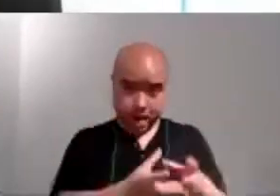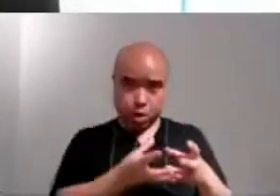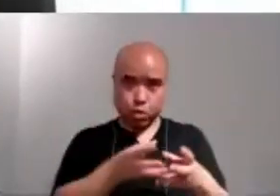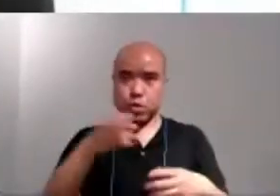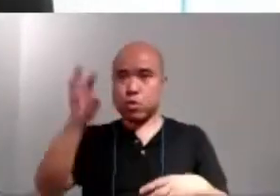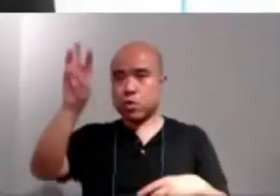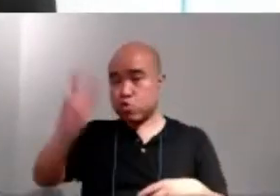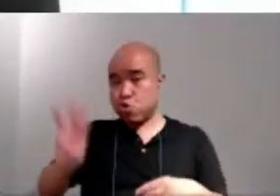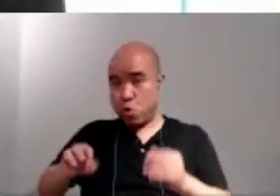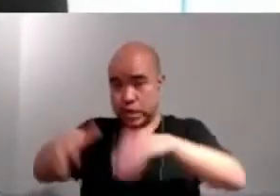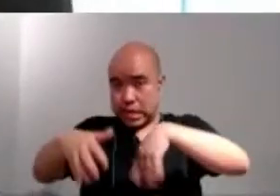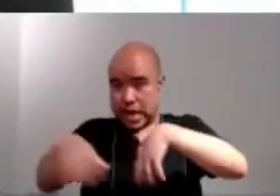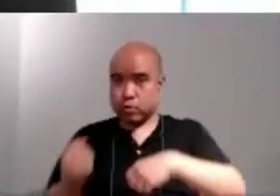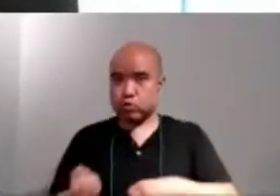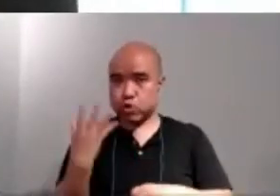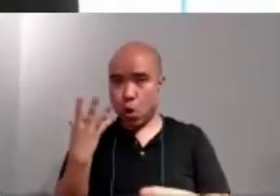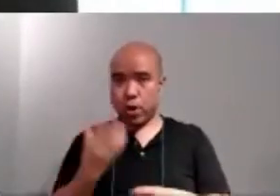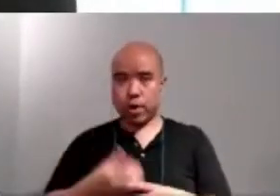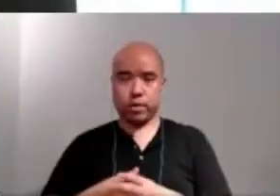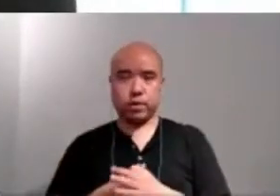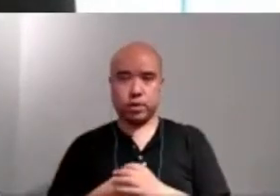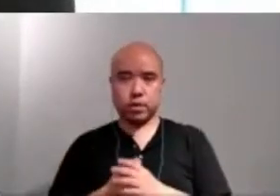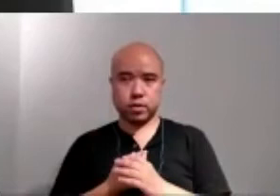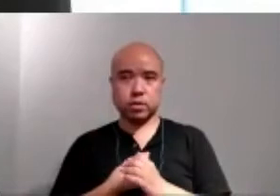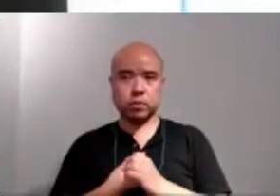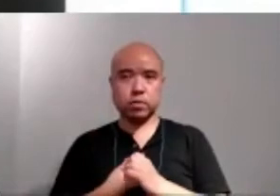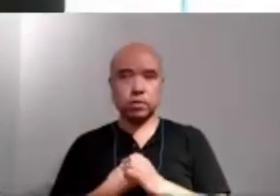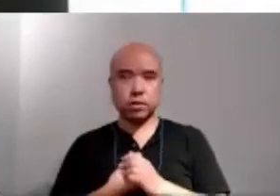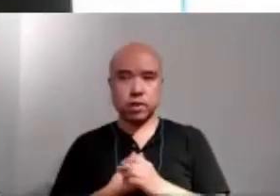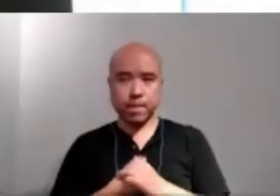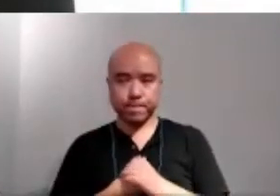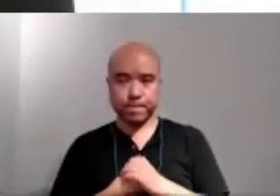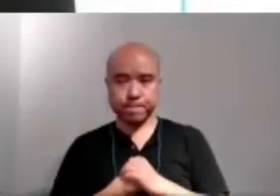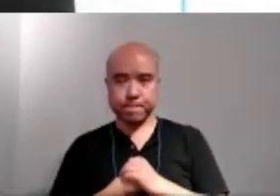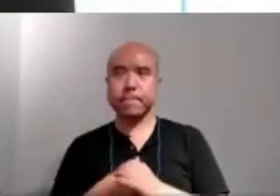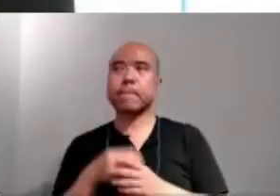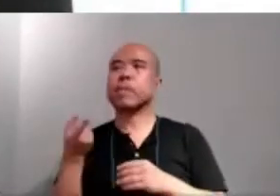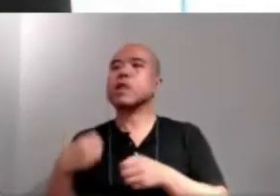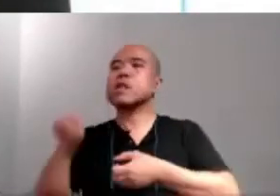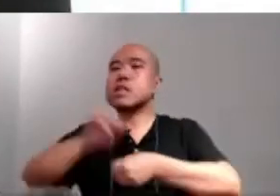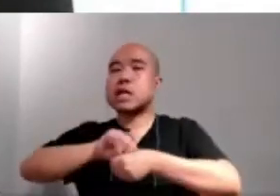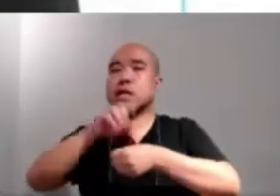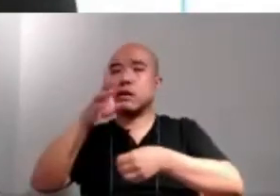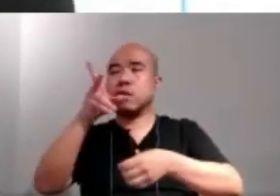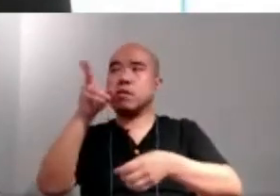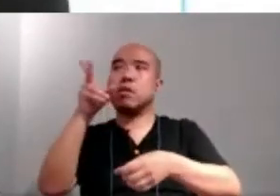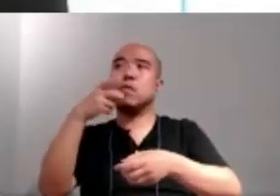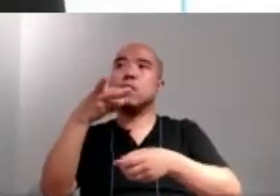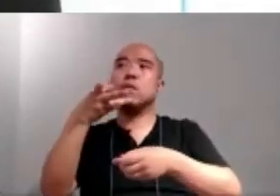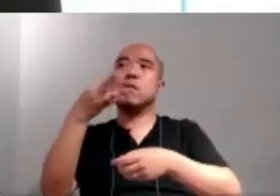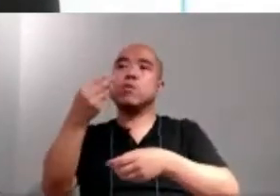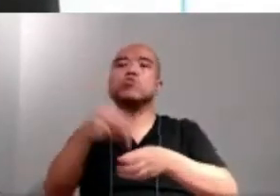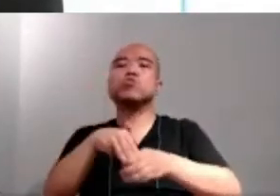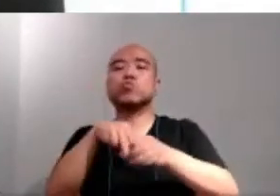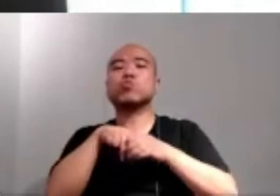三个月入面佢哋就可以买到36包水耕菜，从而提升咗 TFM 佢嘅收支，从而提升